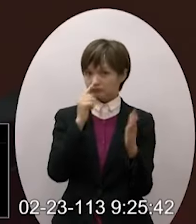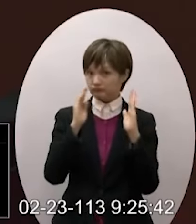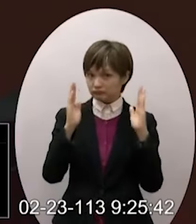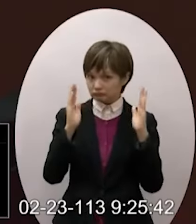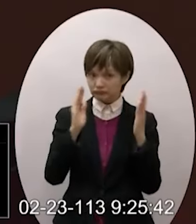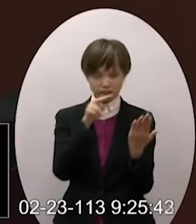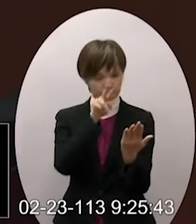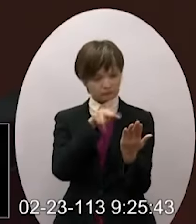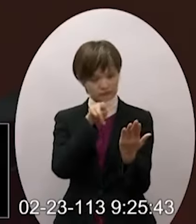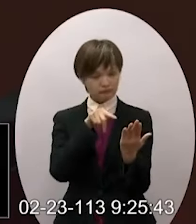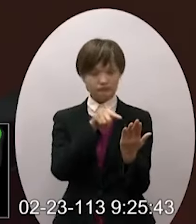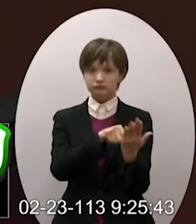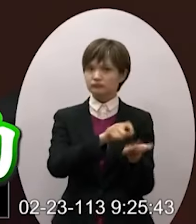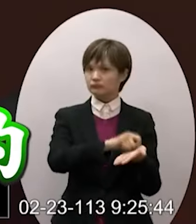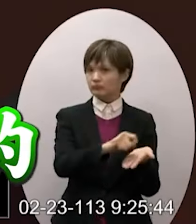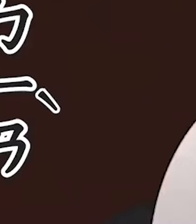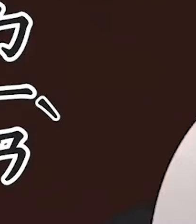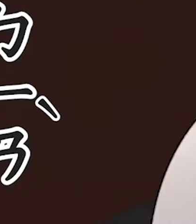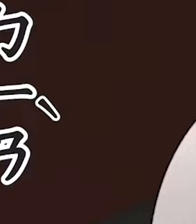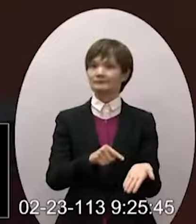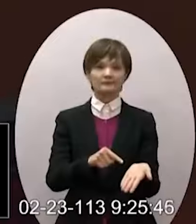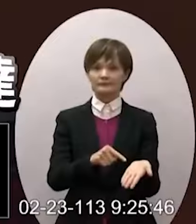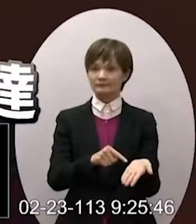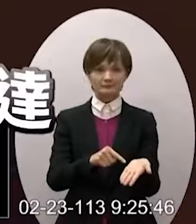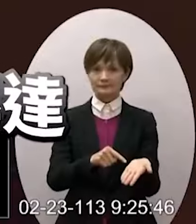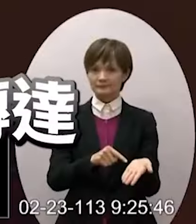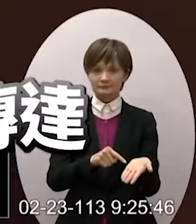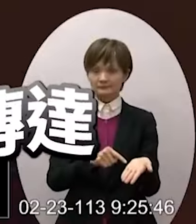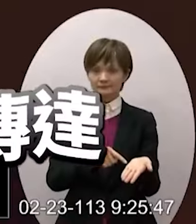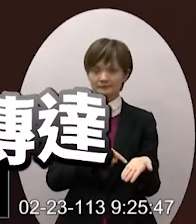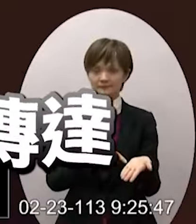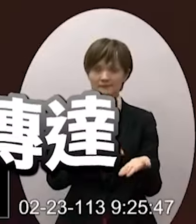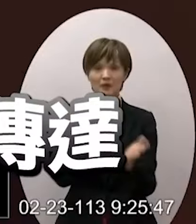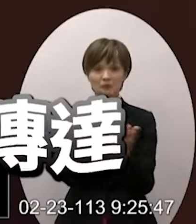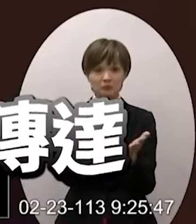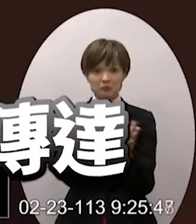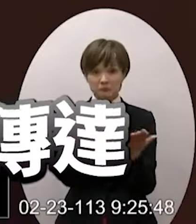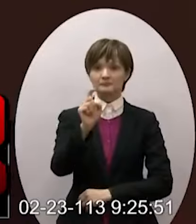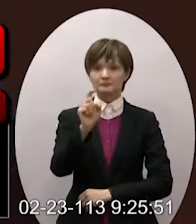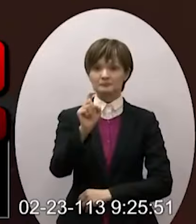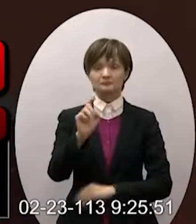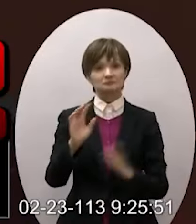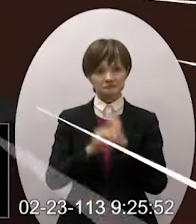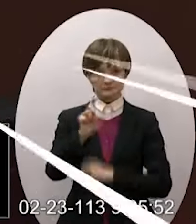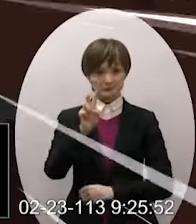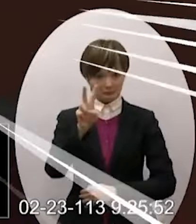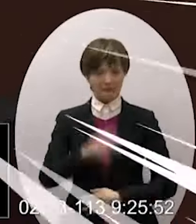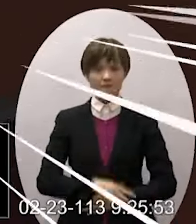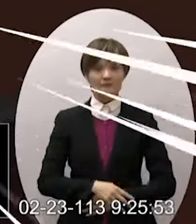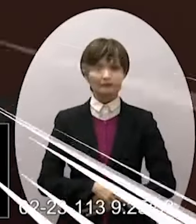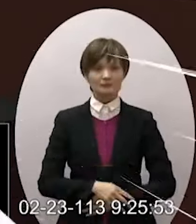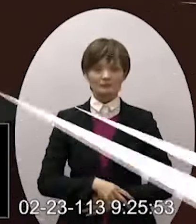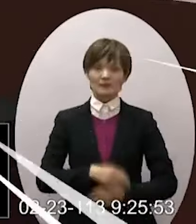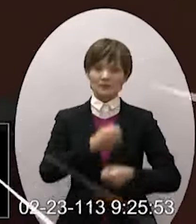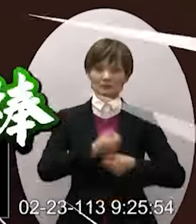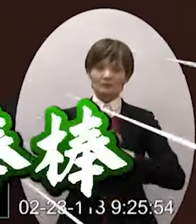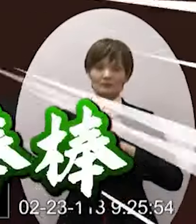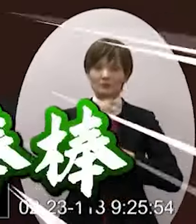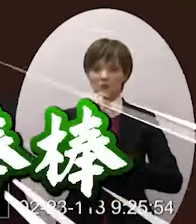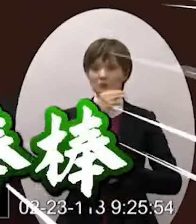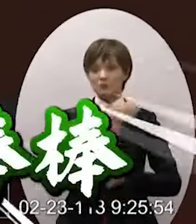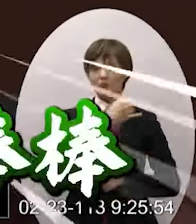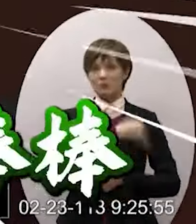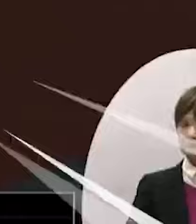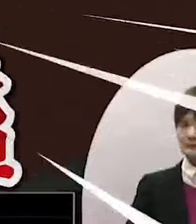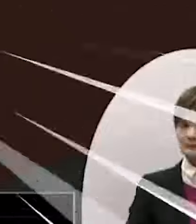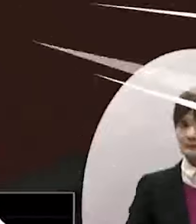看得很认真，他们写得非常的随便。整本报告里面呢，只有传达12个字：马英九好烂烂，民进